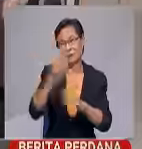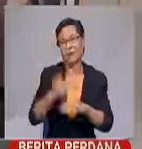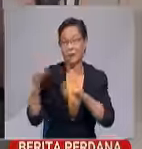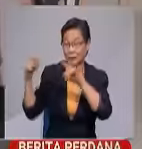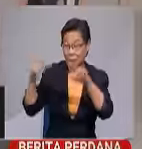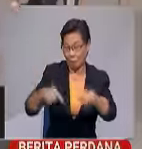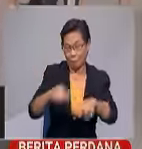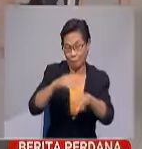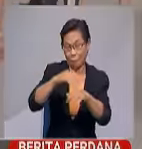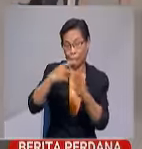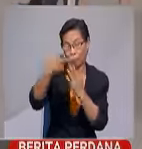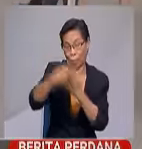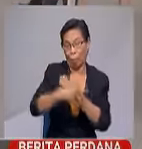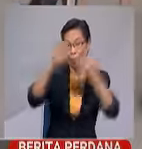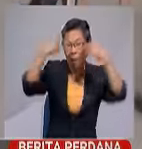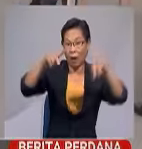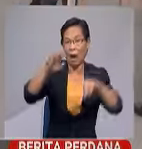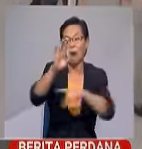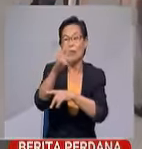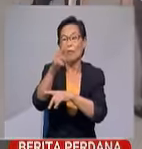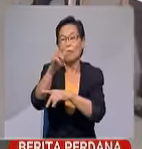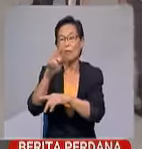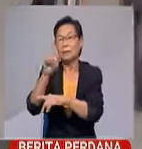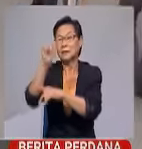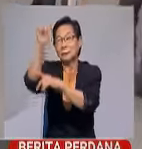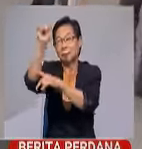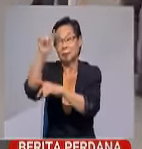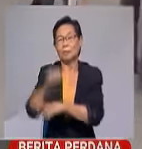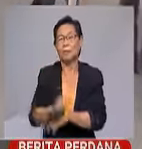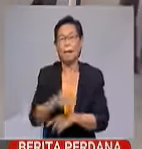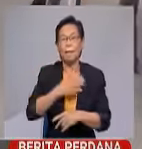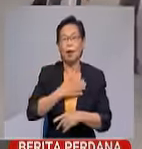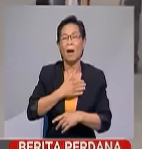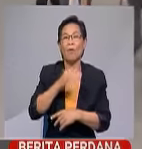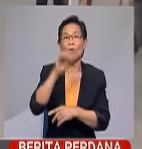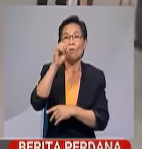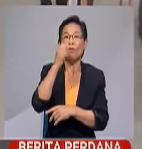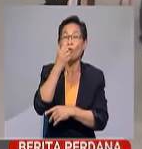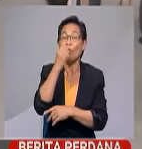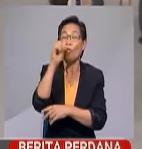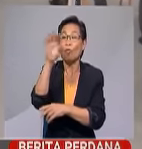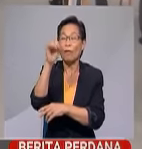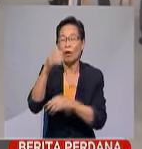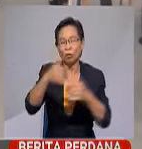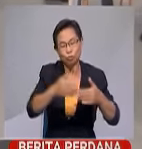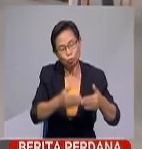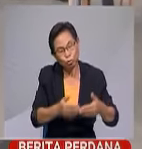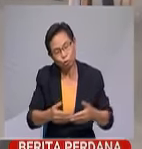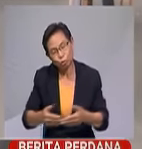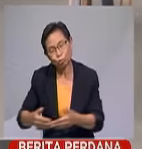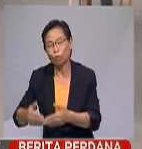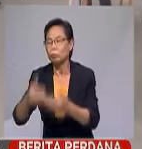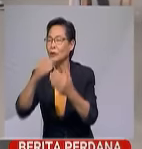Hadir sama pada program ini pengarah Fama Sabah Ribin Wahid, My Food for Ummah akan diteruskan ke seluruh negeri.